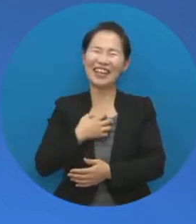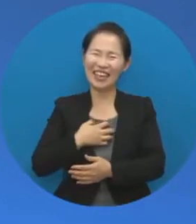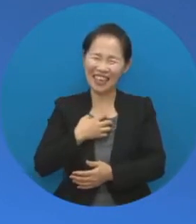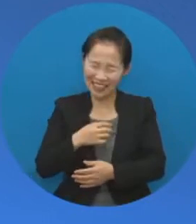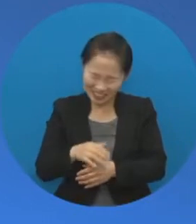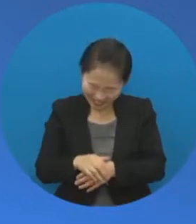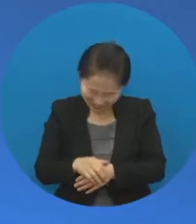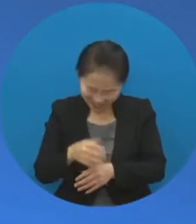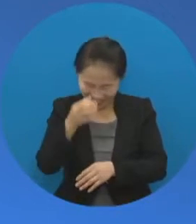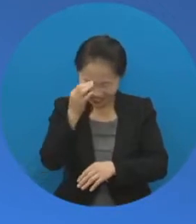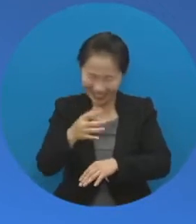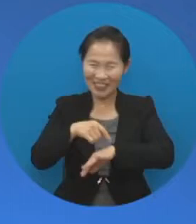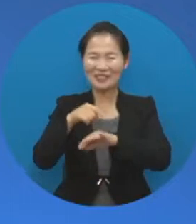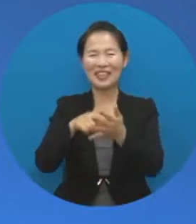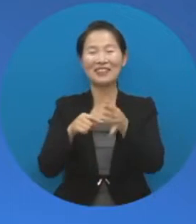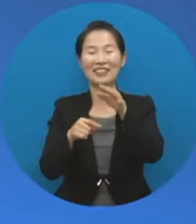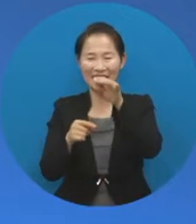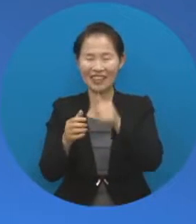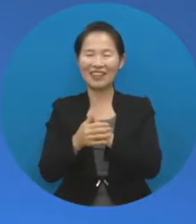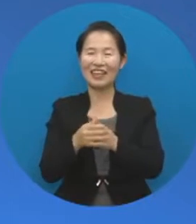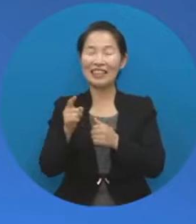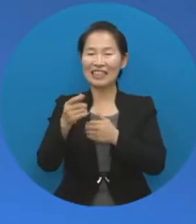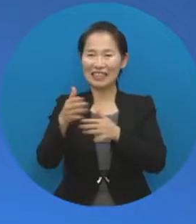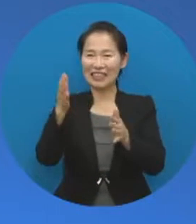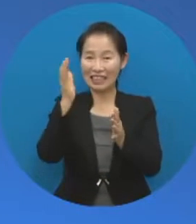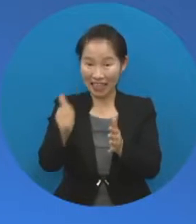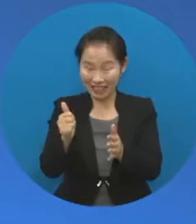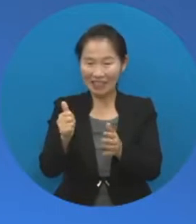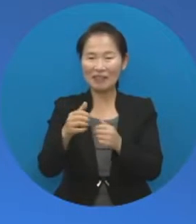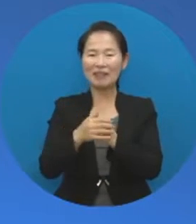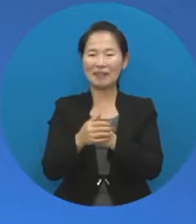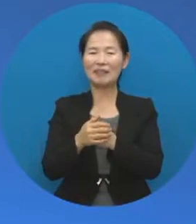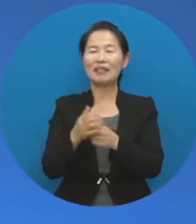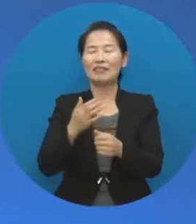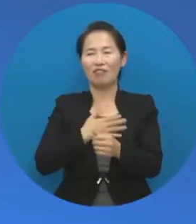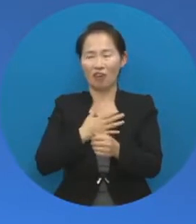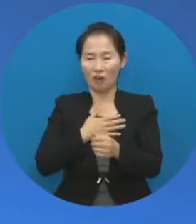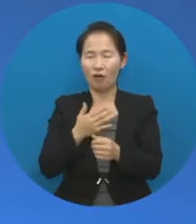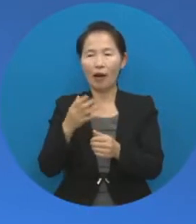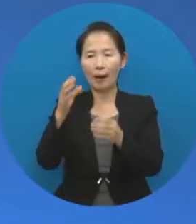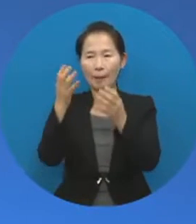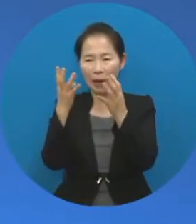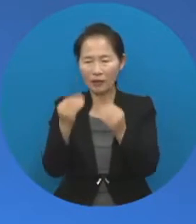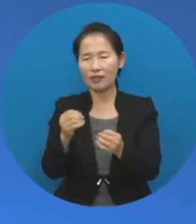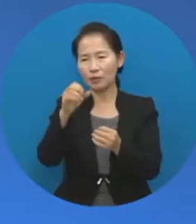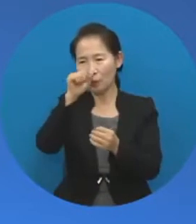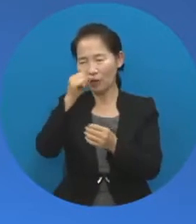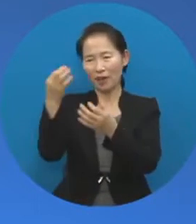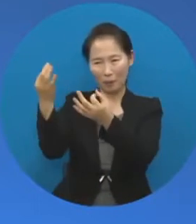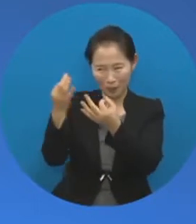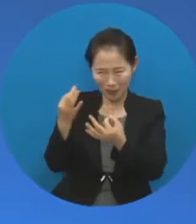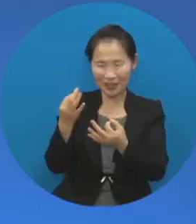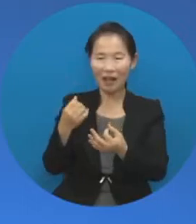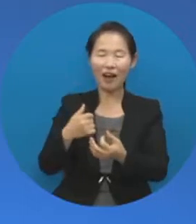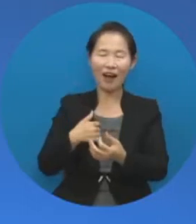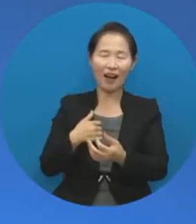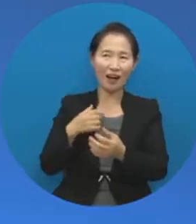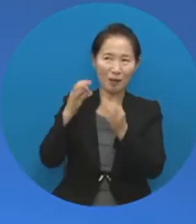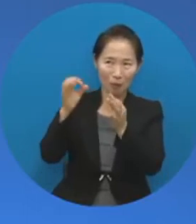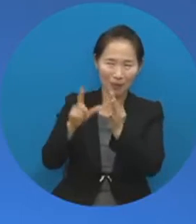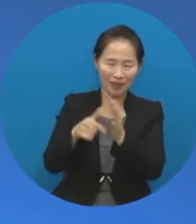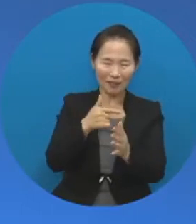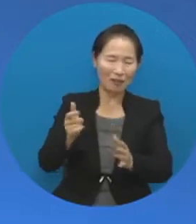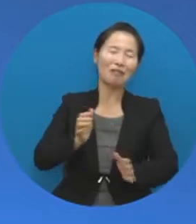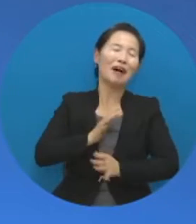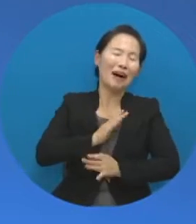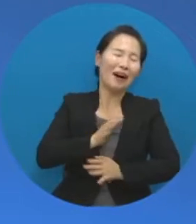네, 그런 상황이에요. 근데 그 실장님은 또 저를 되게 또 많이 좋아하시고 그런 분인데 어쨌든